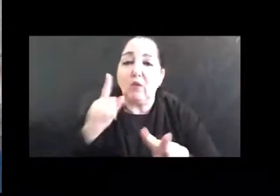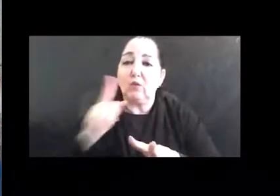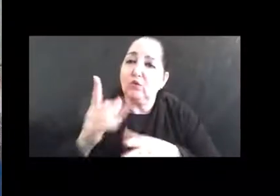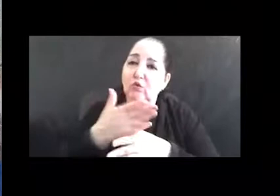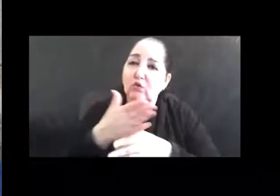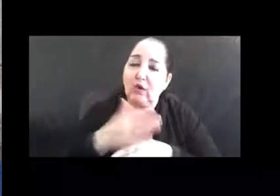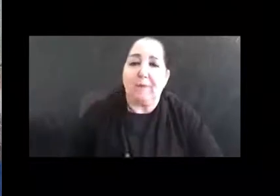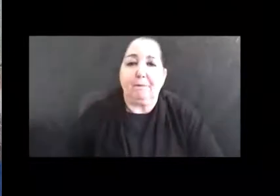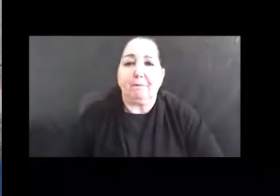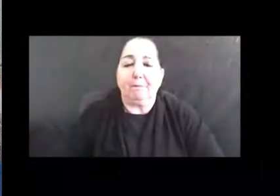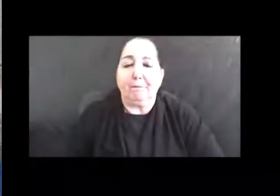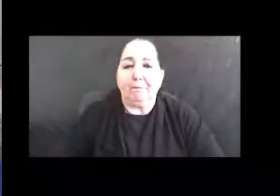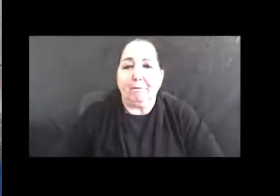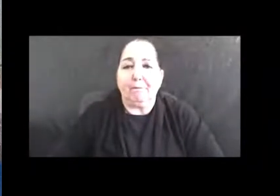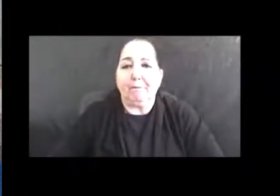Pertanyaan terakhir.